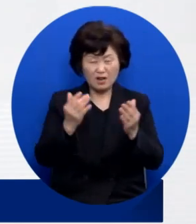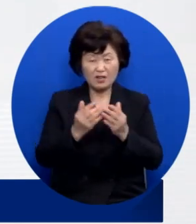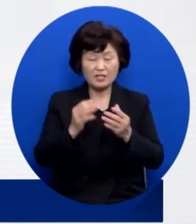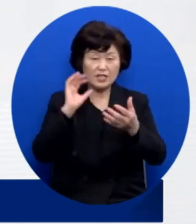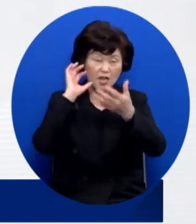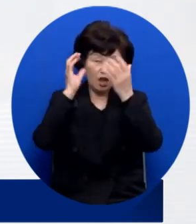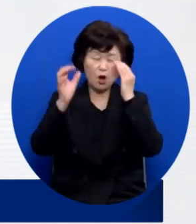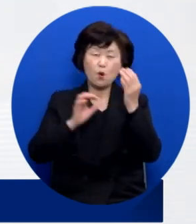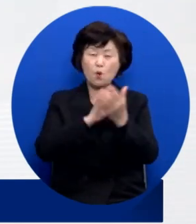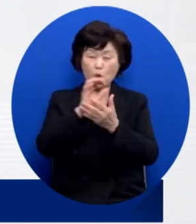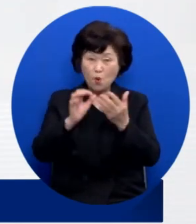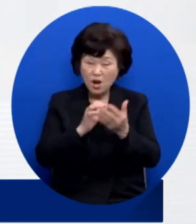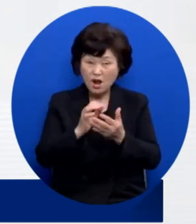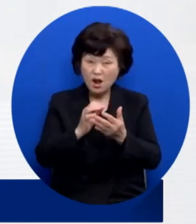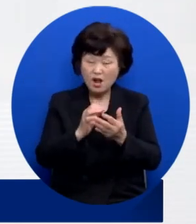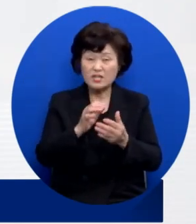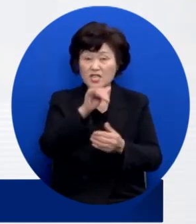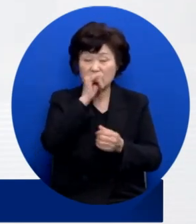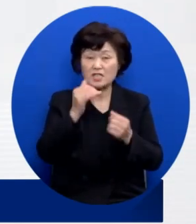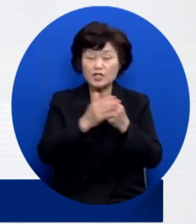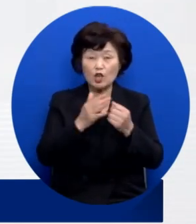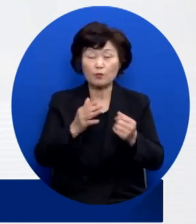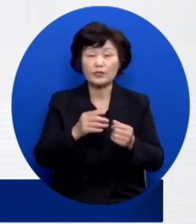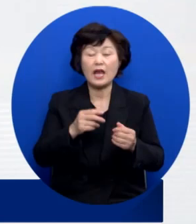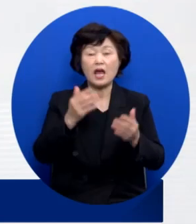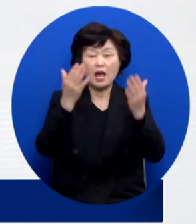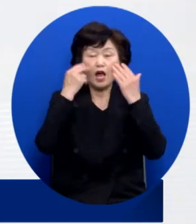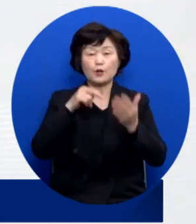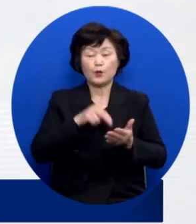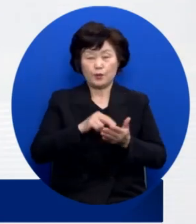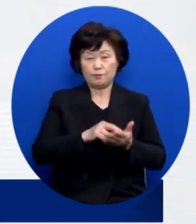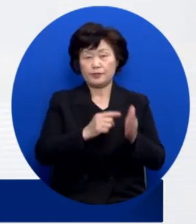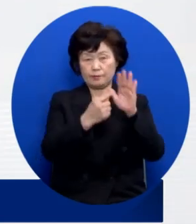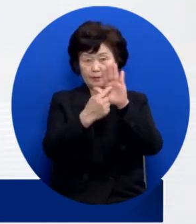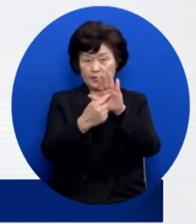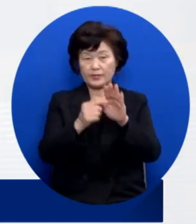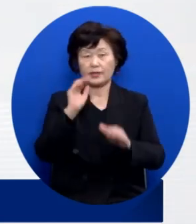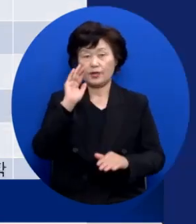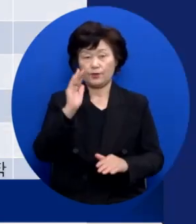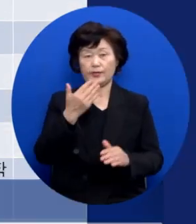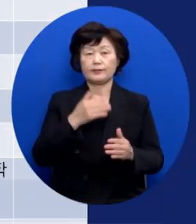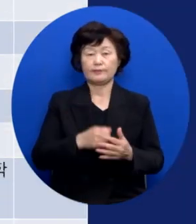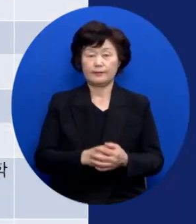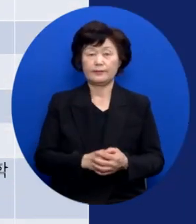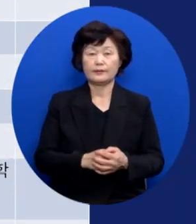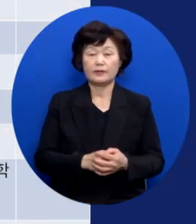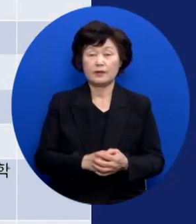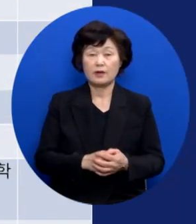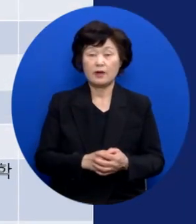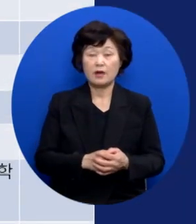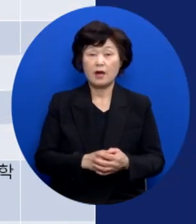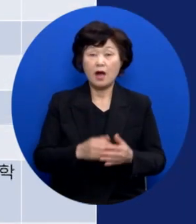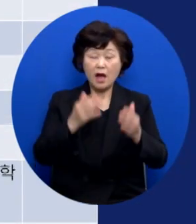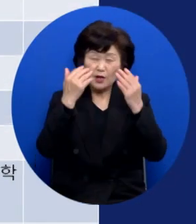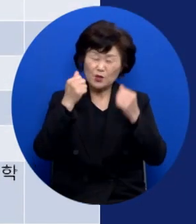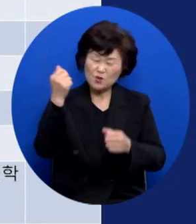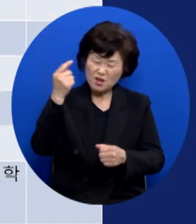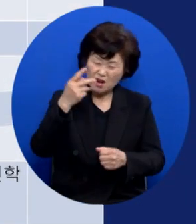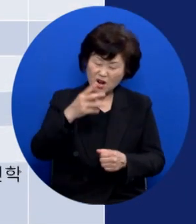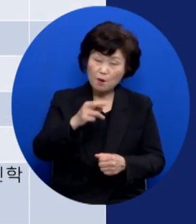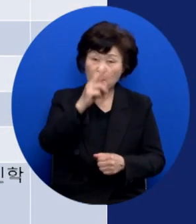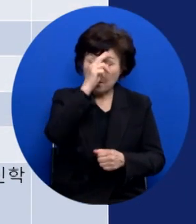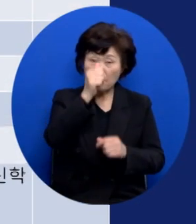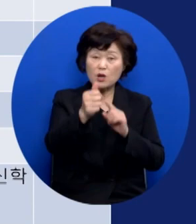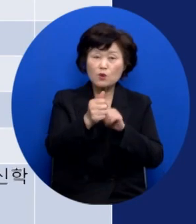있어서 부득이하게 본교의 입장을 밝히게 된다는 것을 말씀드립니다. 서울신대는 수차례 박